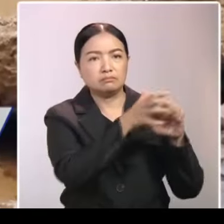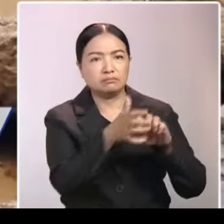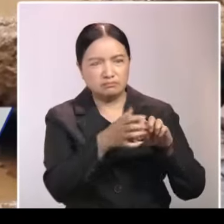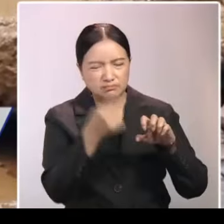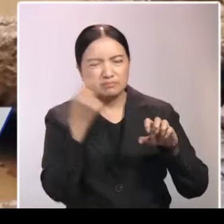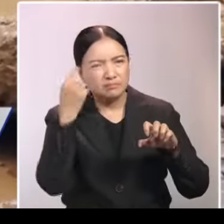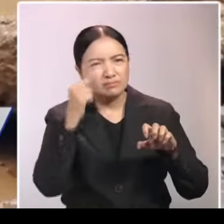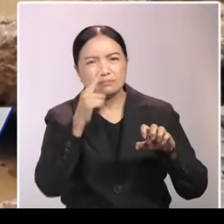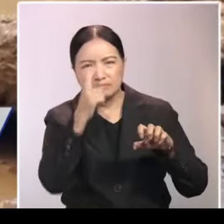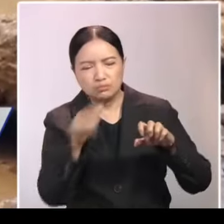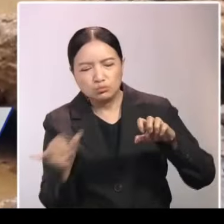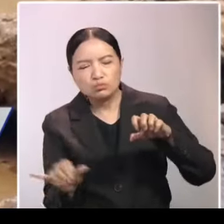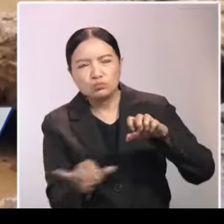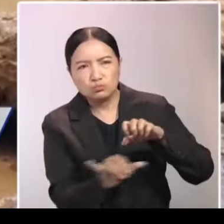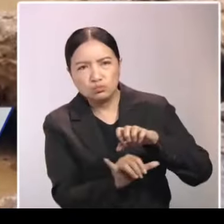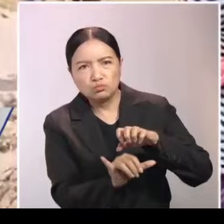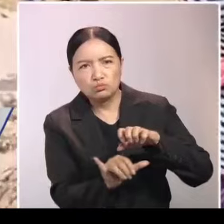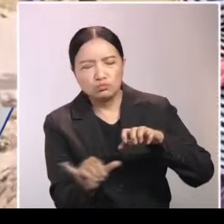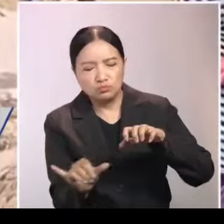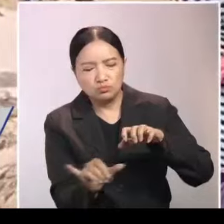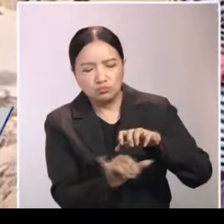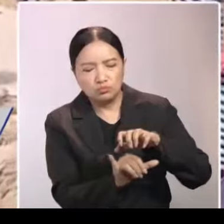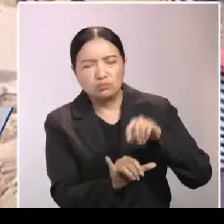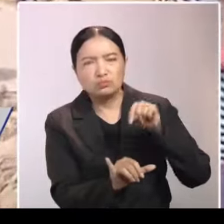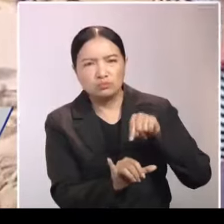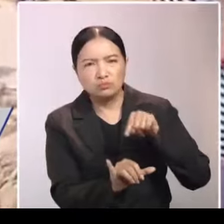ของผู้สูญหายน่าจะติดในซอกใต้แผ่นคอนกรีตนี้นี่แหละค่ะ